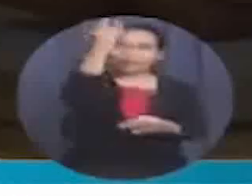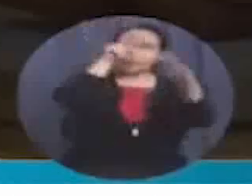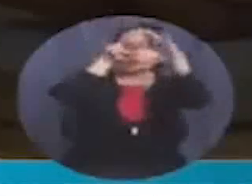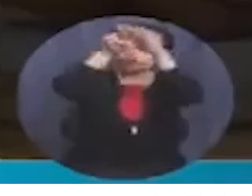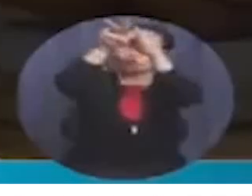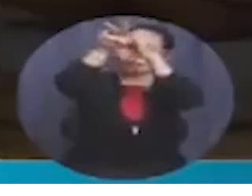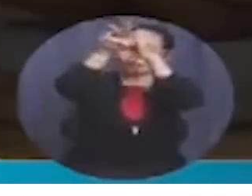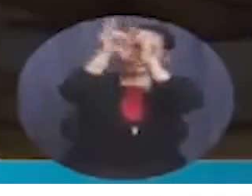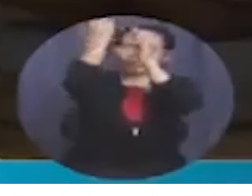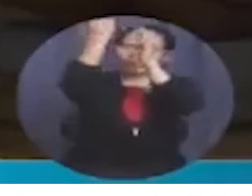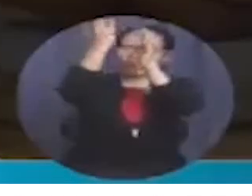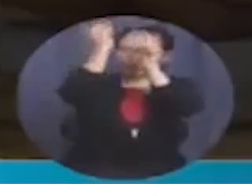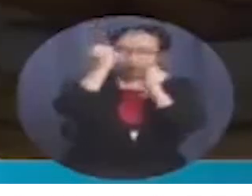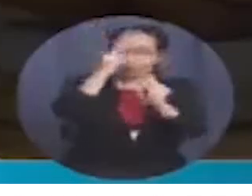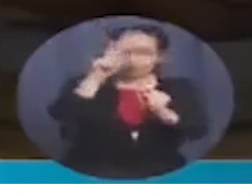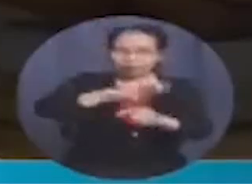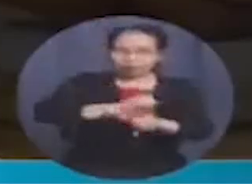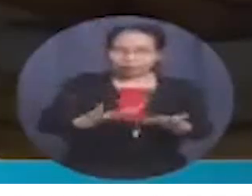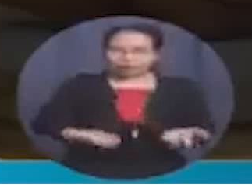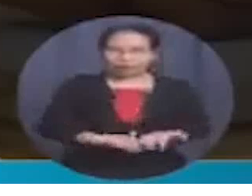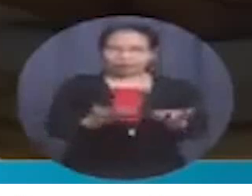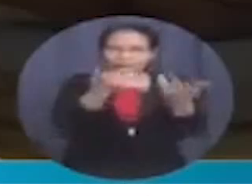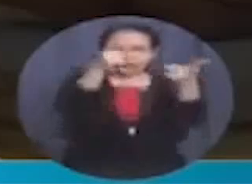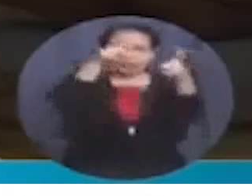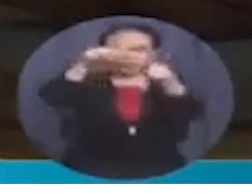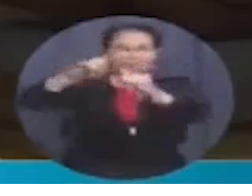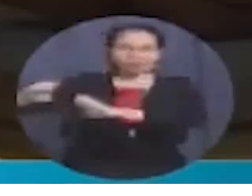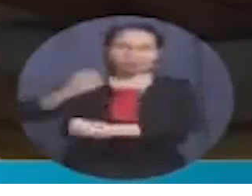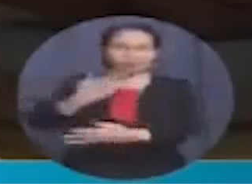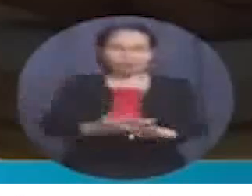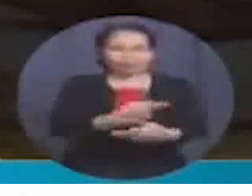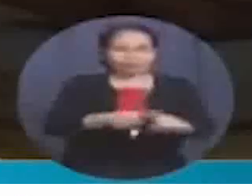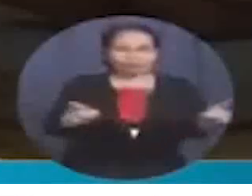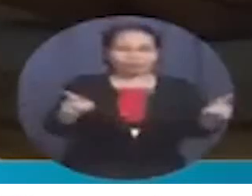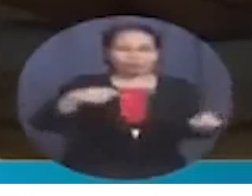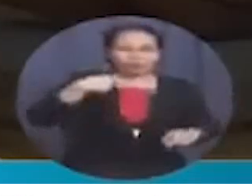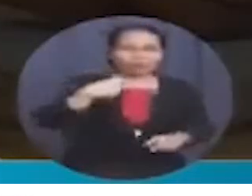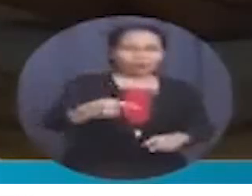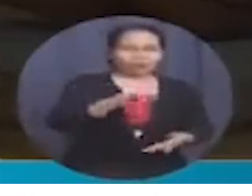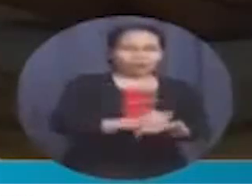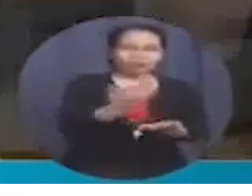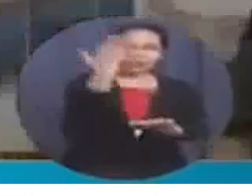vision. He can see everywhere, beholding the evil and the good. But to say